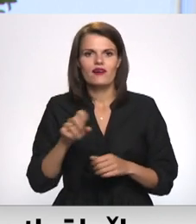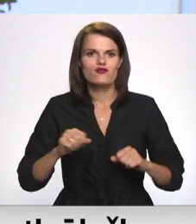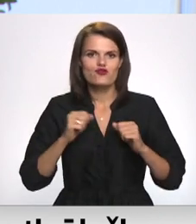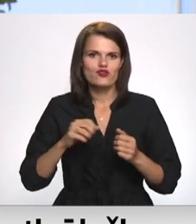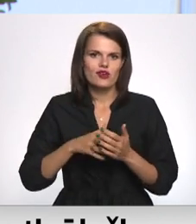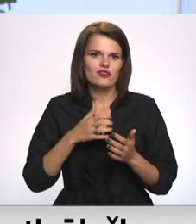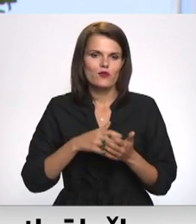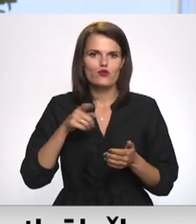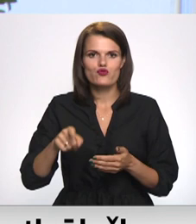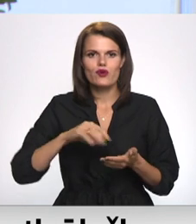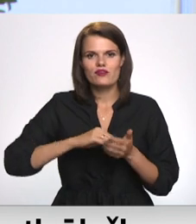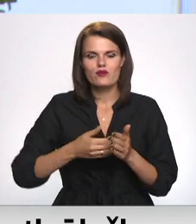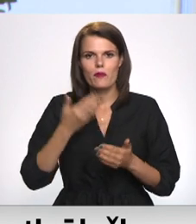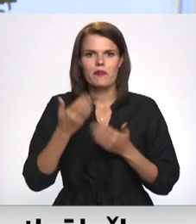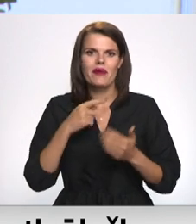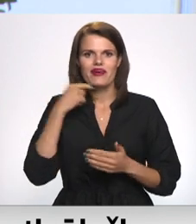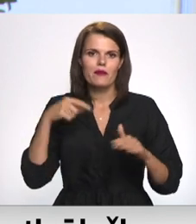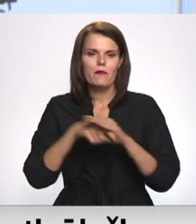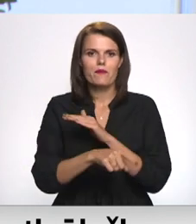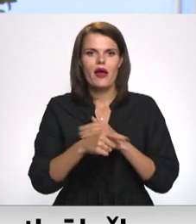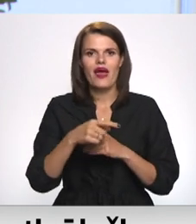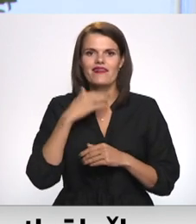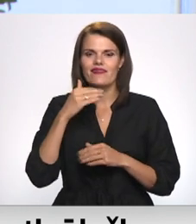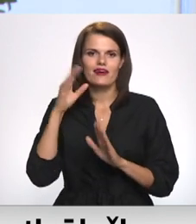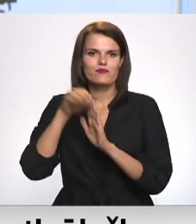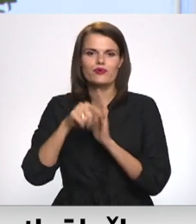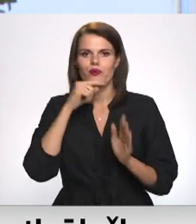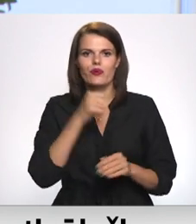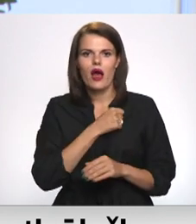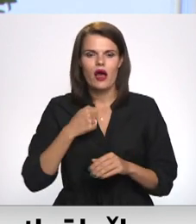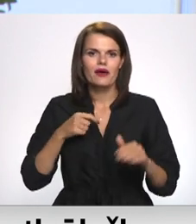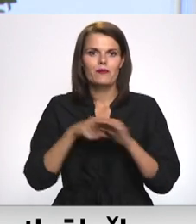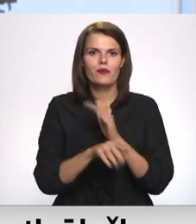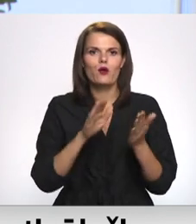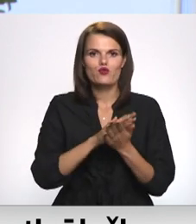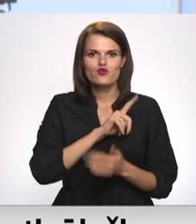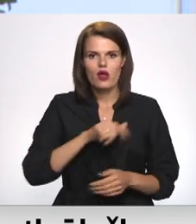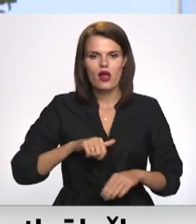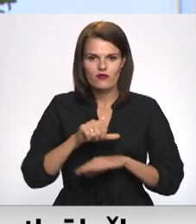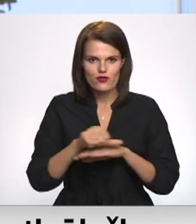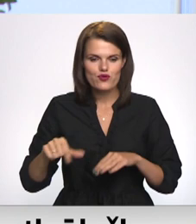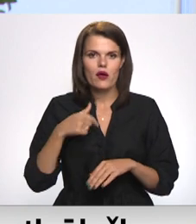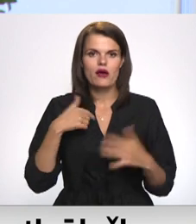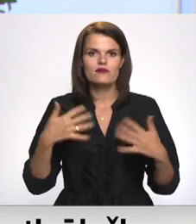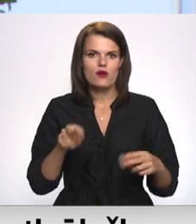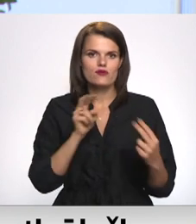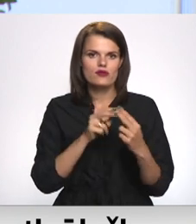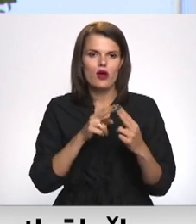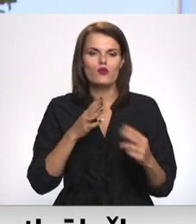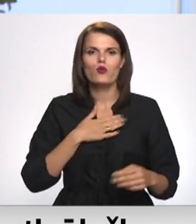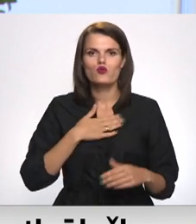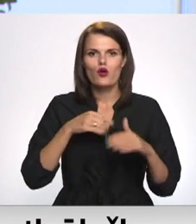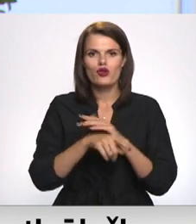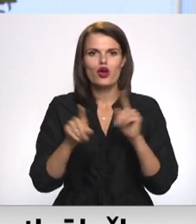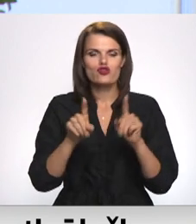šo situāciju, bēgt no Krievijas, piemēram, no Krievijas mobilizācijas uz Latvijas robežu. Es esmu šeit sazinājies arī ar mūsu iekšlietu